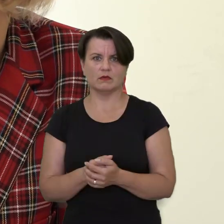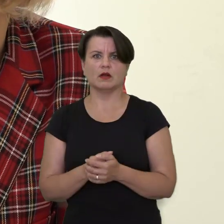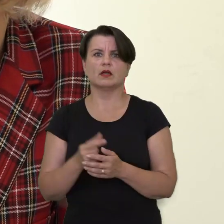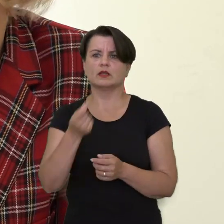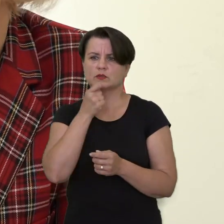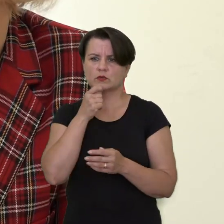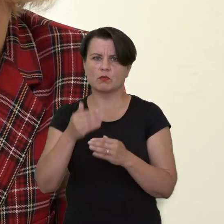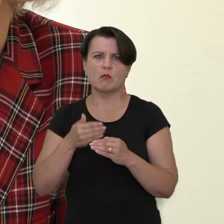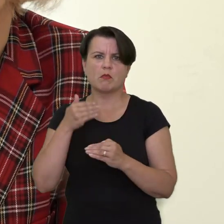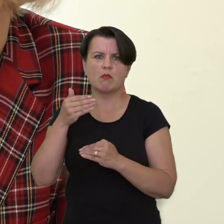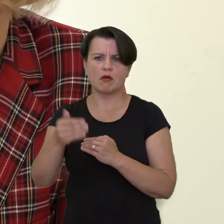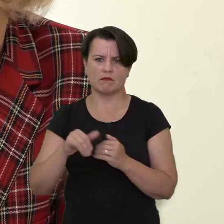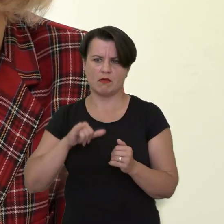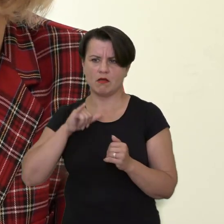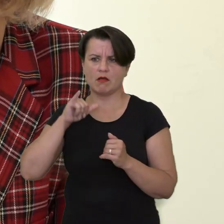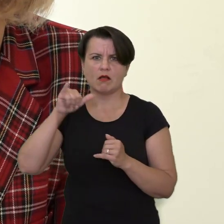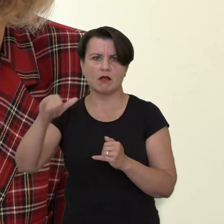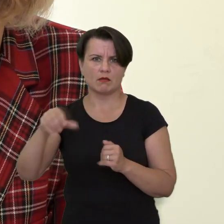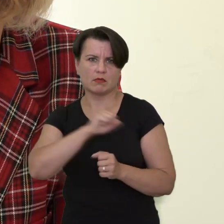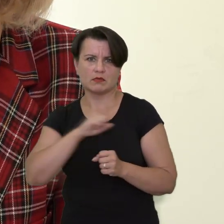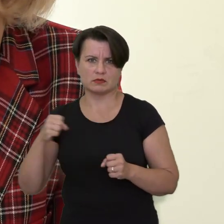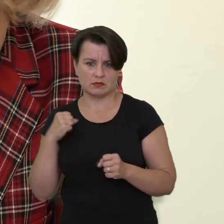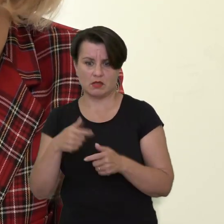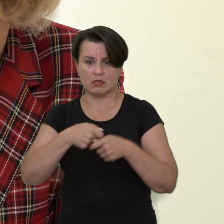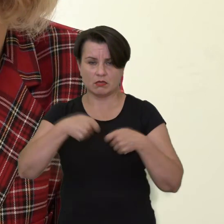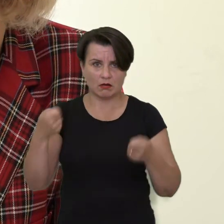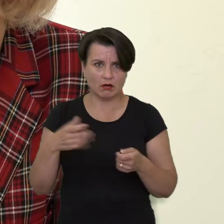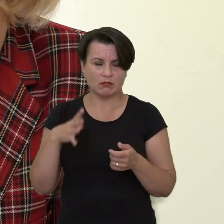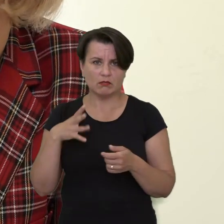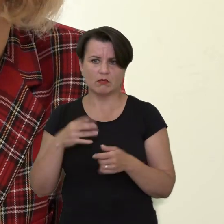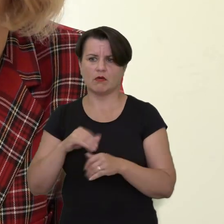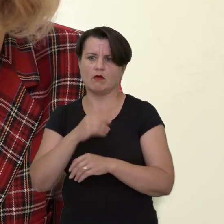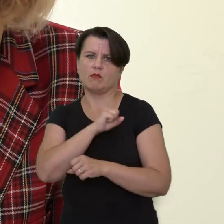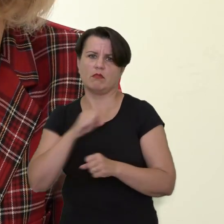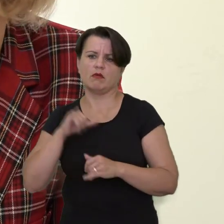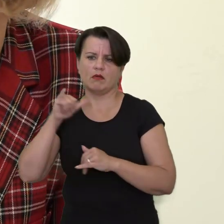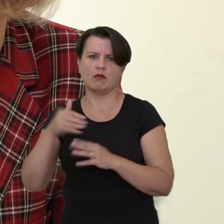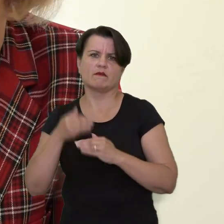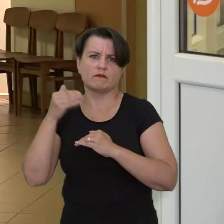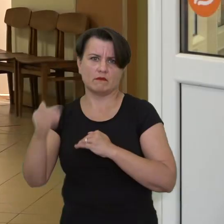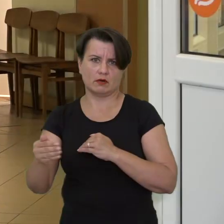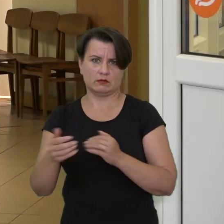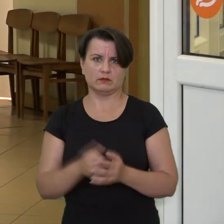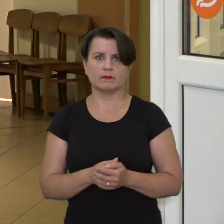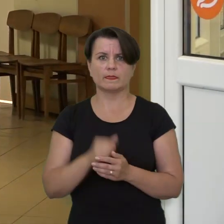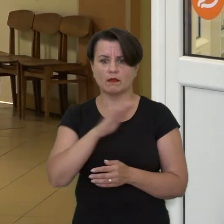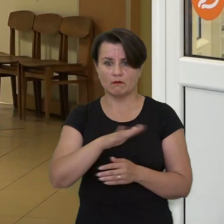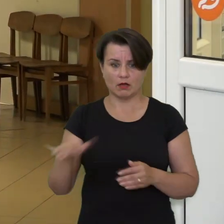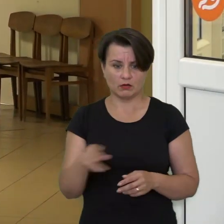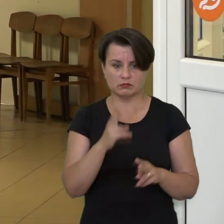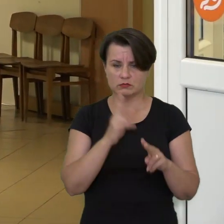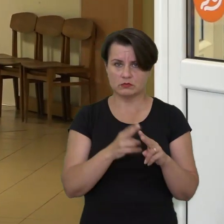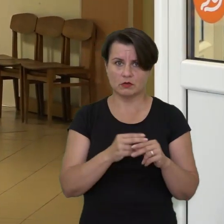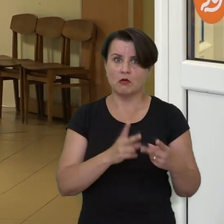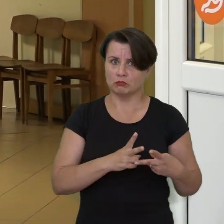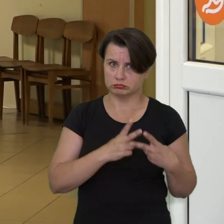nebuvo pasiskiepę ir netgi truputėlį pavėlavo kreiptis po traumos medikų pagalbos. Vaikų sergamumas